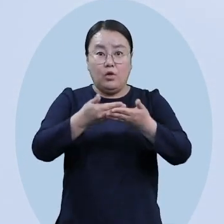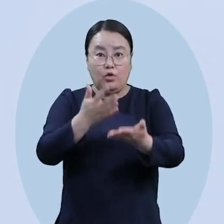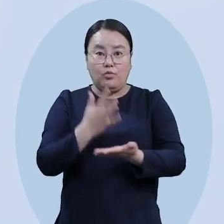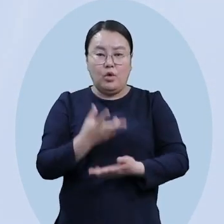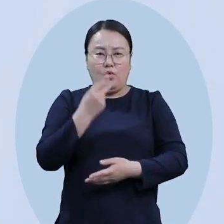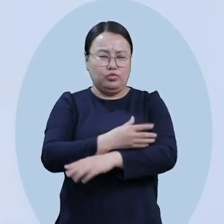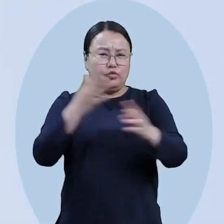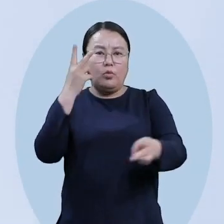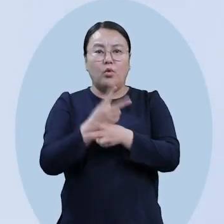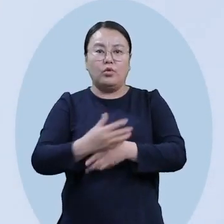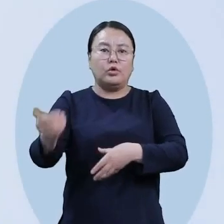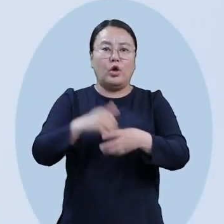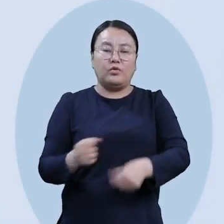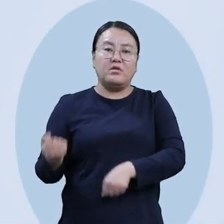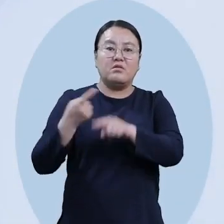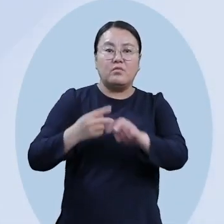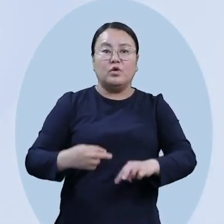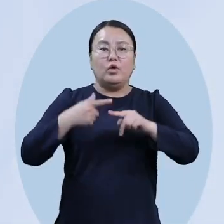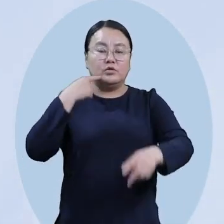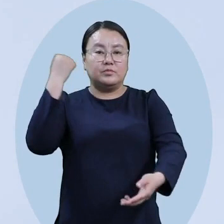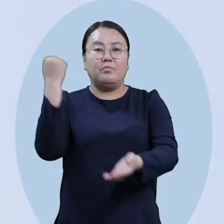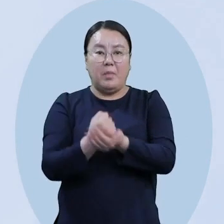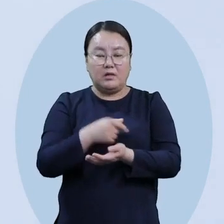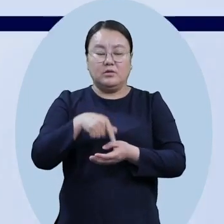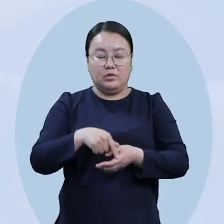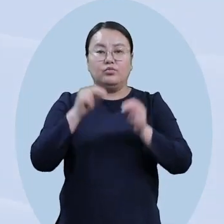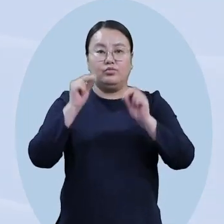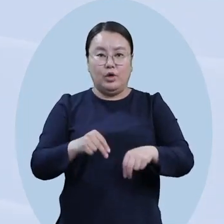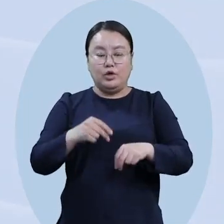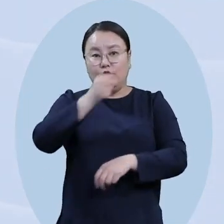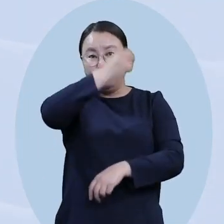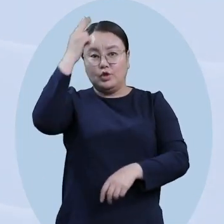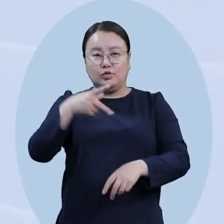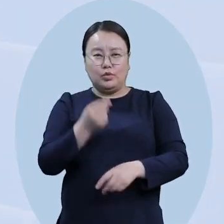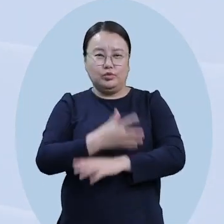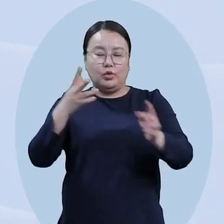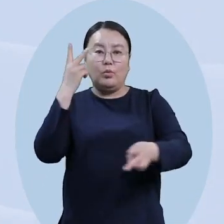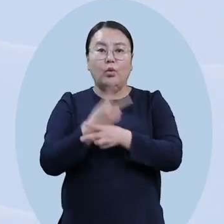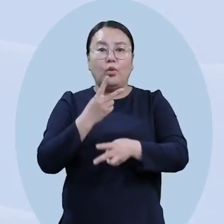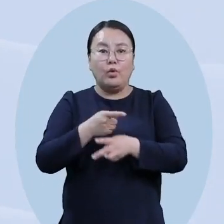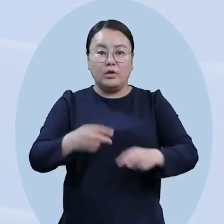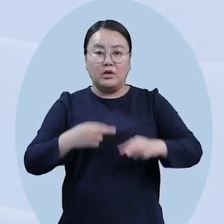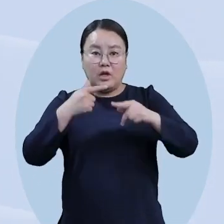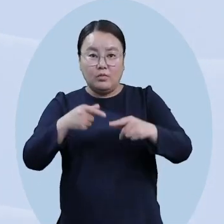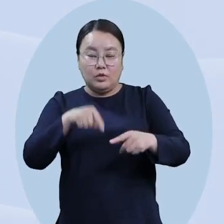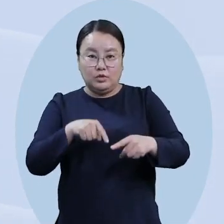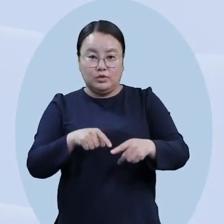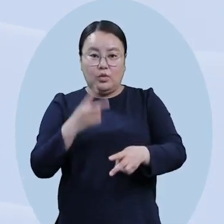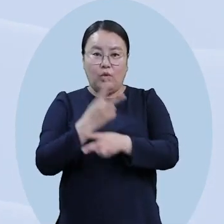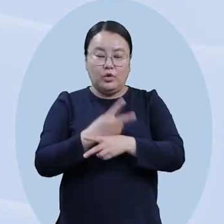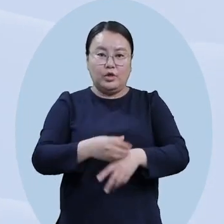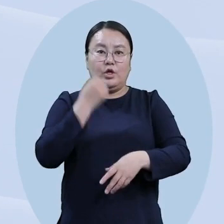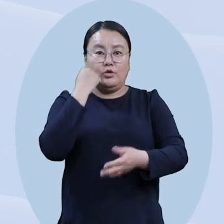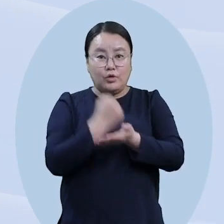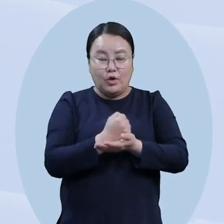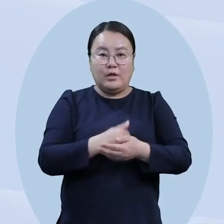үндсэн хуульд оруулах нэмэлт өөрчлөлт батлагдсан тооцно. Ерөнхийлөгч үндсэн хуулийн нэмэлт өөрчлөлтийн үг эхийг нотлох,